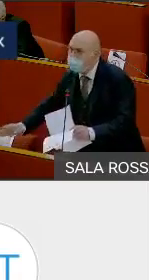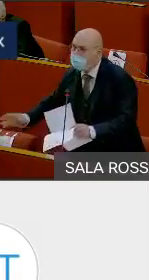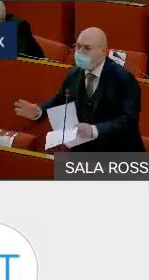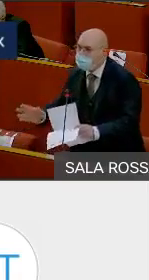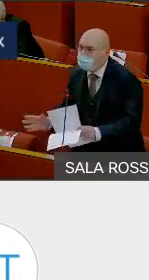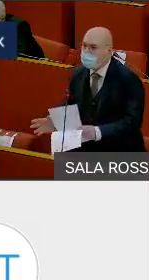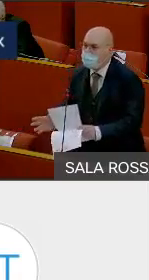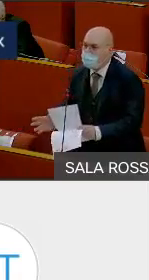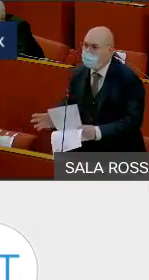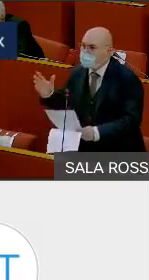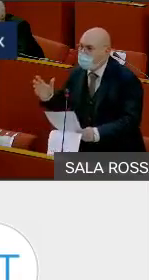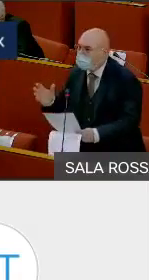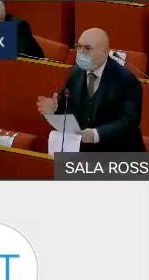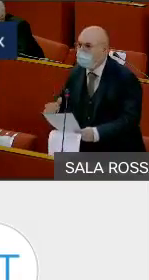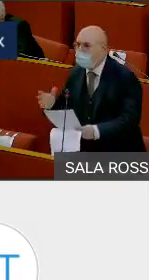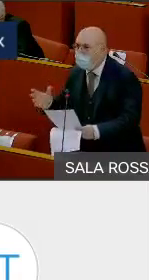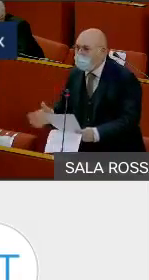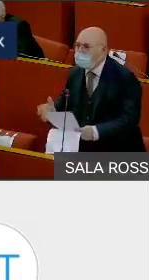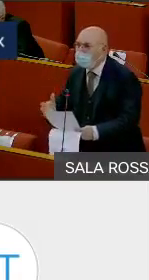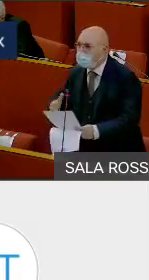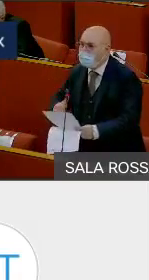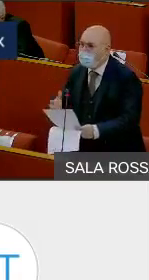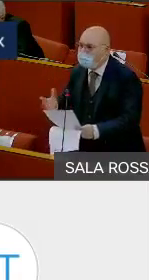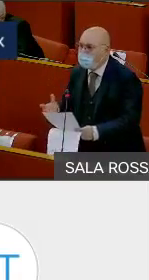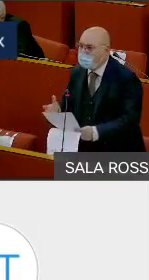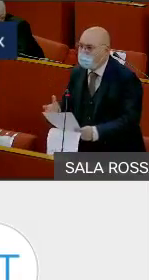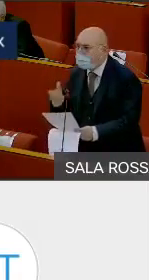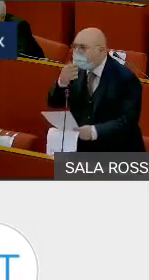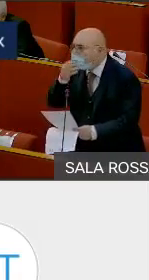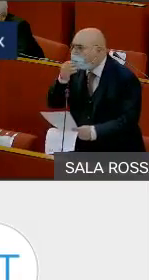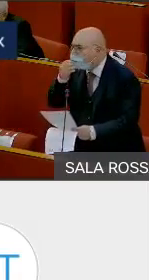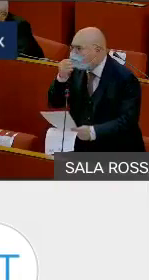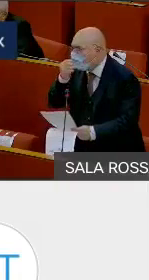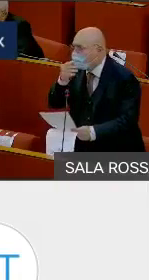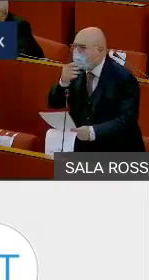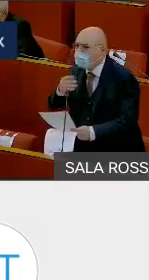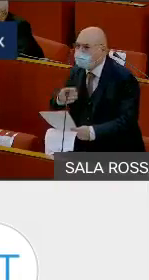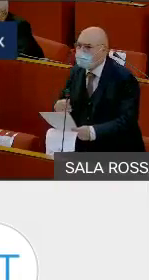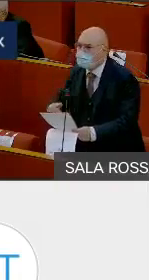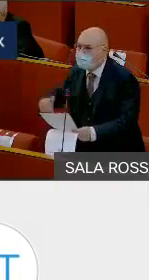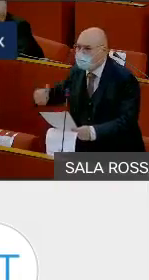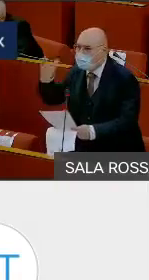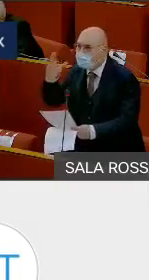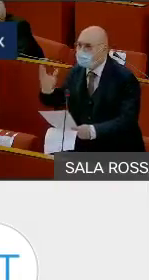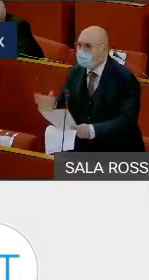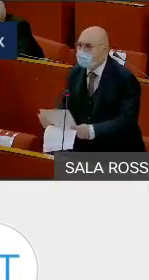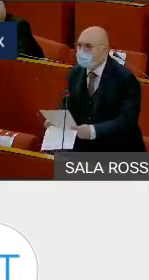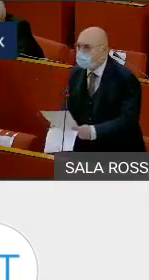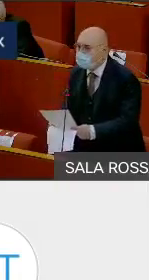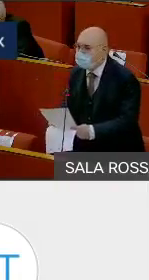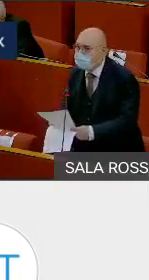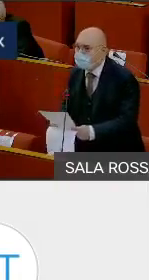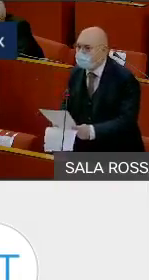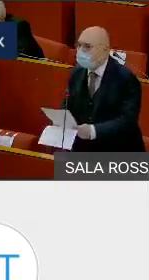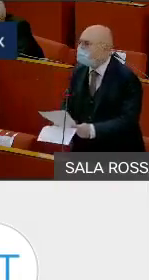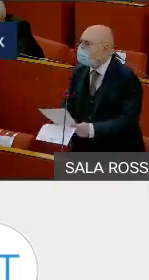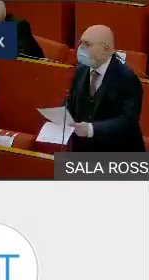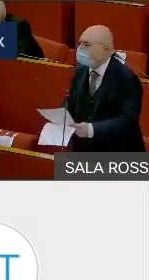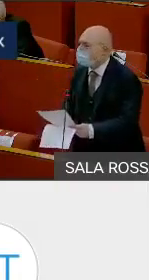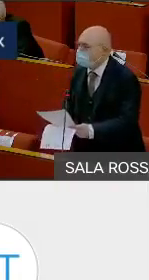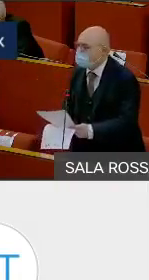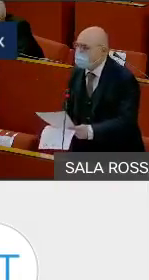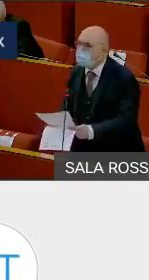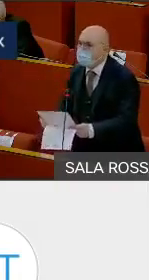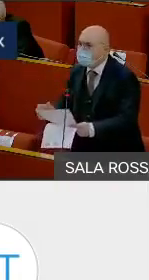la cattiveria di andare a cambiare la pianificazione territoriale che una pianificazione antica che è